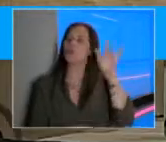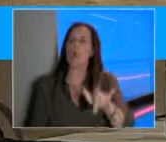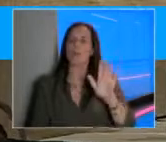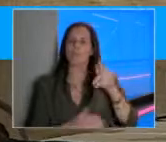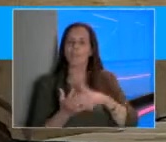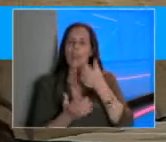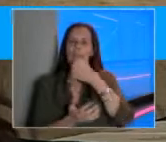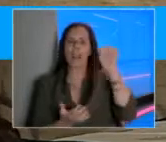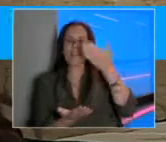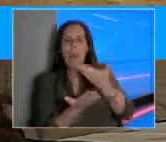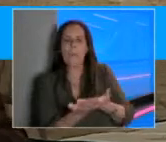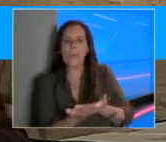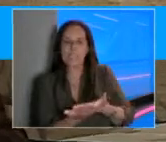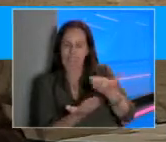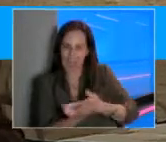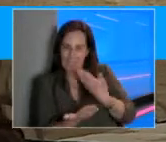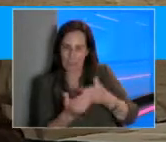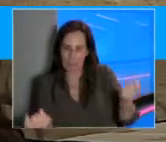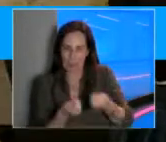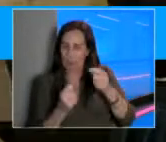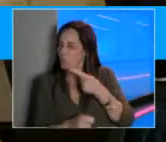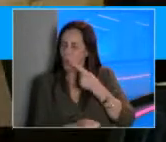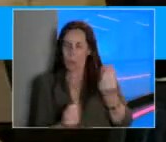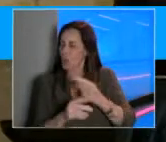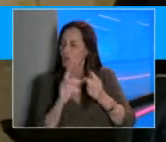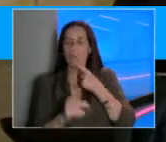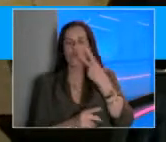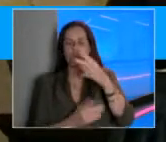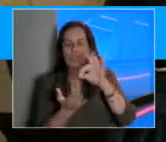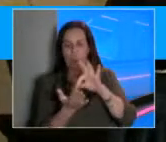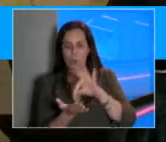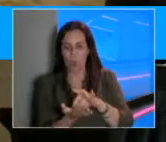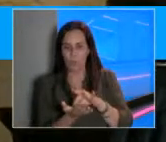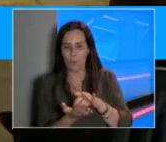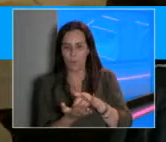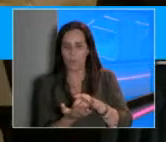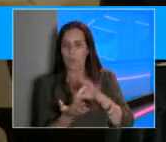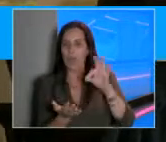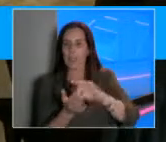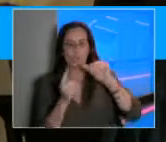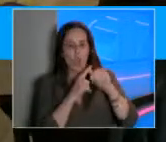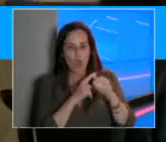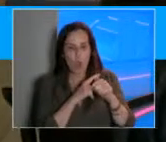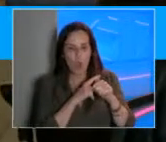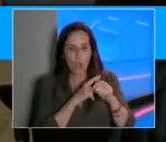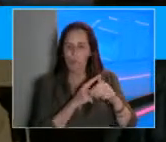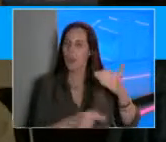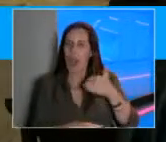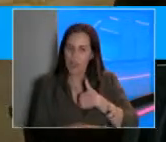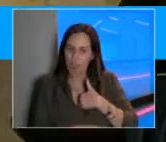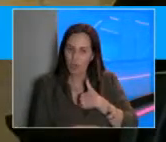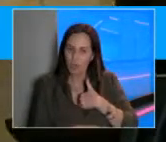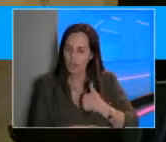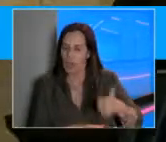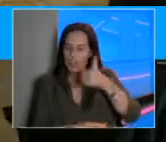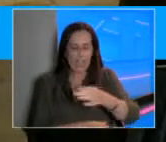בשל הפרת מצא. הם באים ואומרים משהו אחר. הם באים ואומרים למעשה שתי נקודות עקרוניות. הנקודה הראשונה היא, אנחנו,